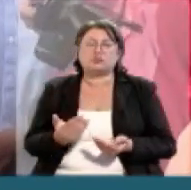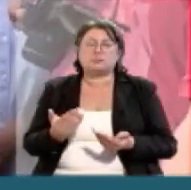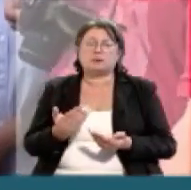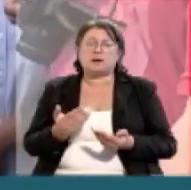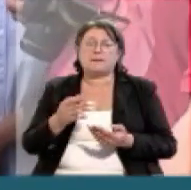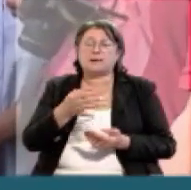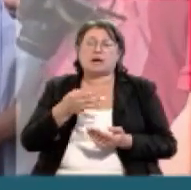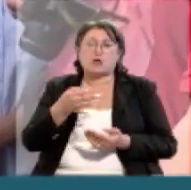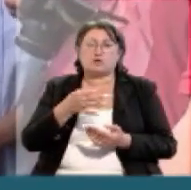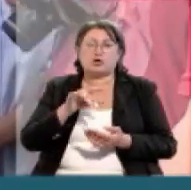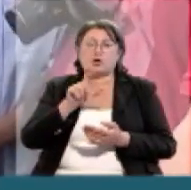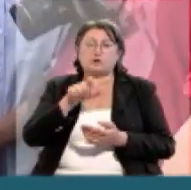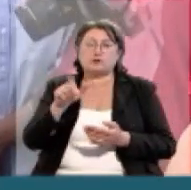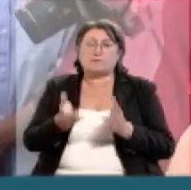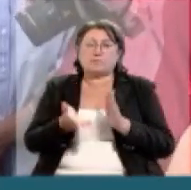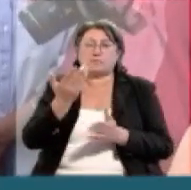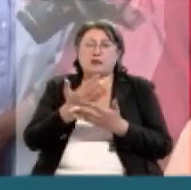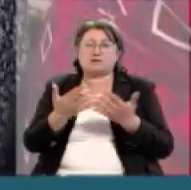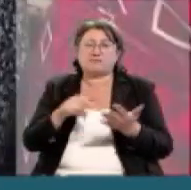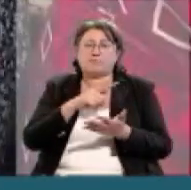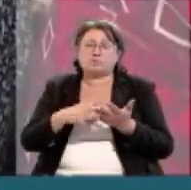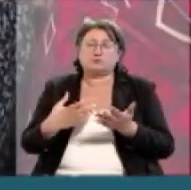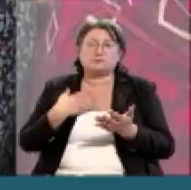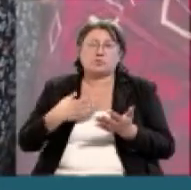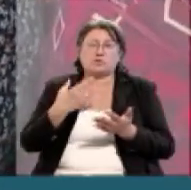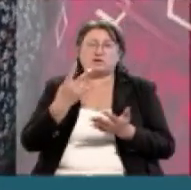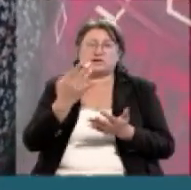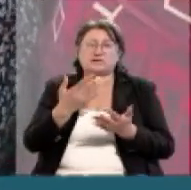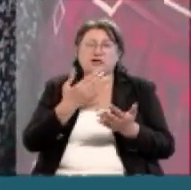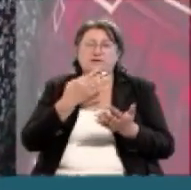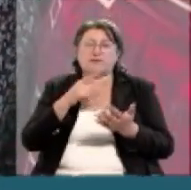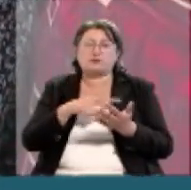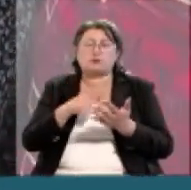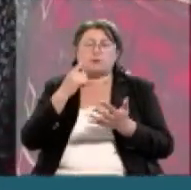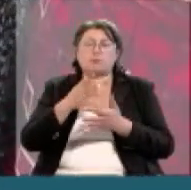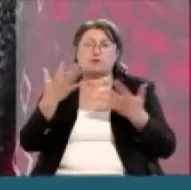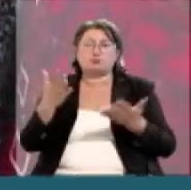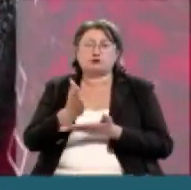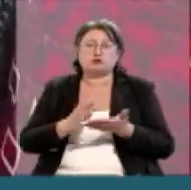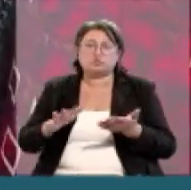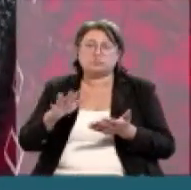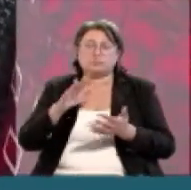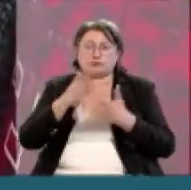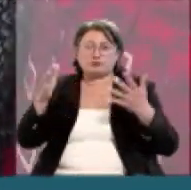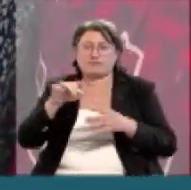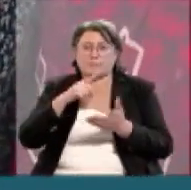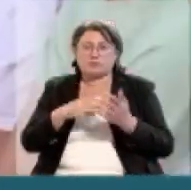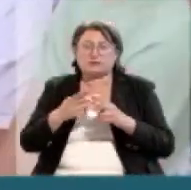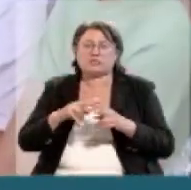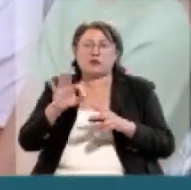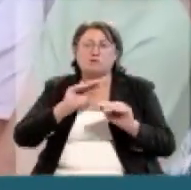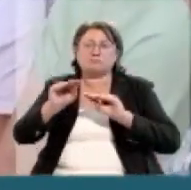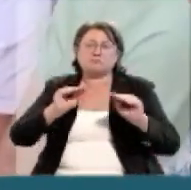мәселелерді көтерген азаматтарды бірнеше сауал алаңдатуда. Олардың басым бөлігі тұрғын үйлердің инфрақұрылымына қатысты. үйлердің маңындағы